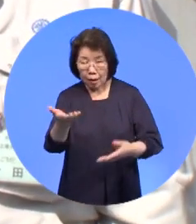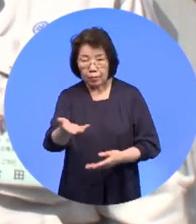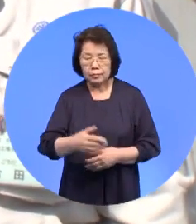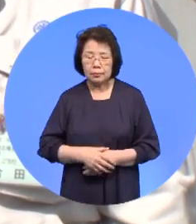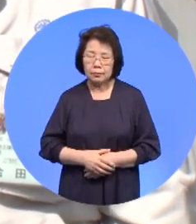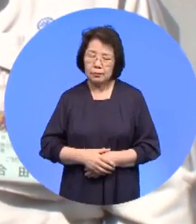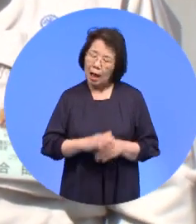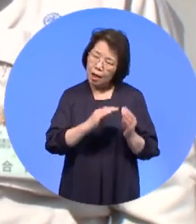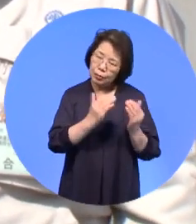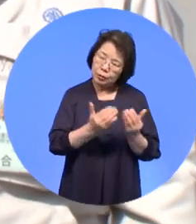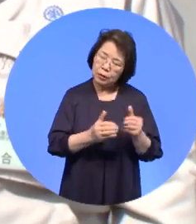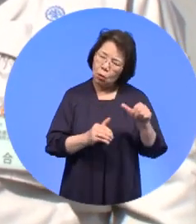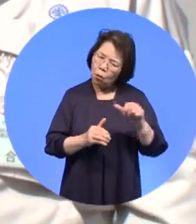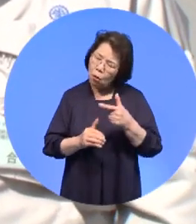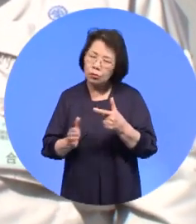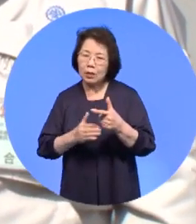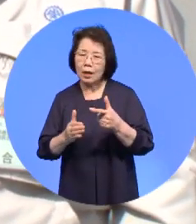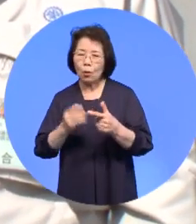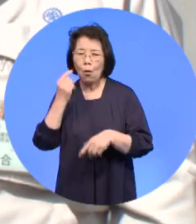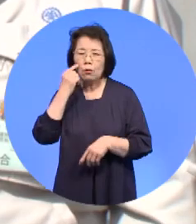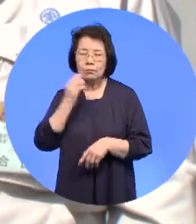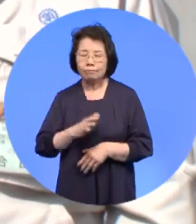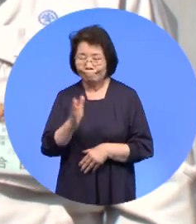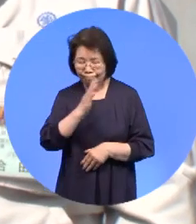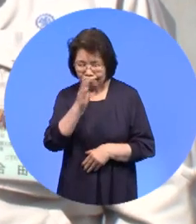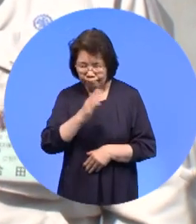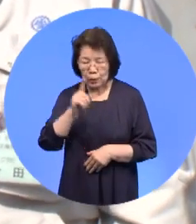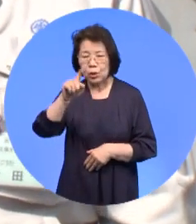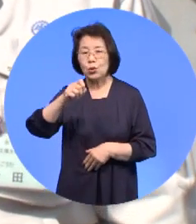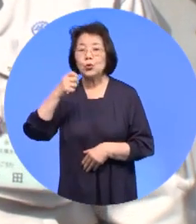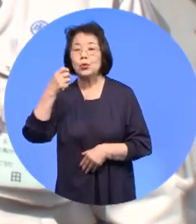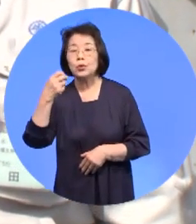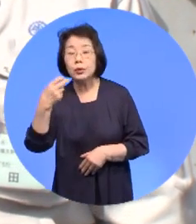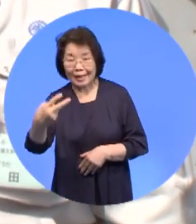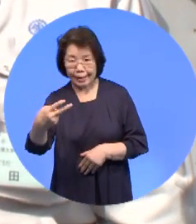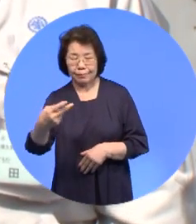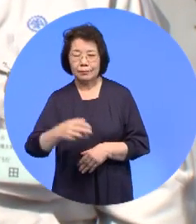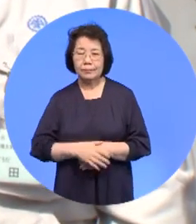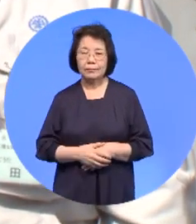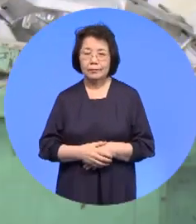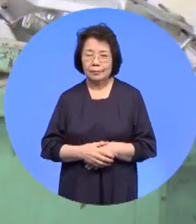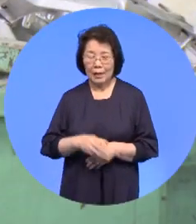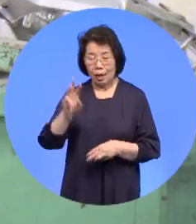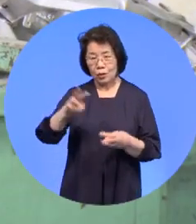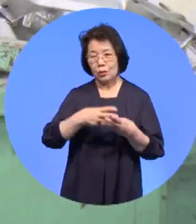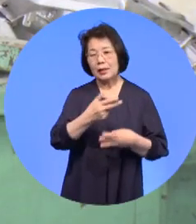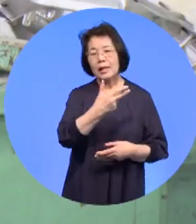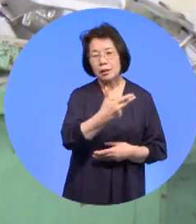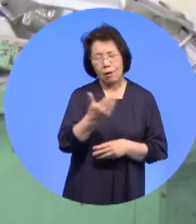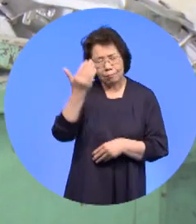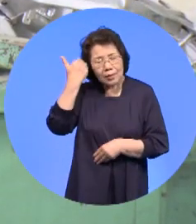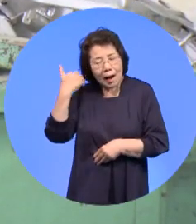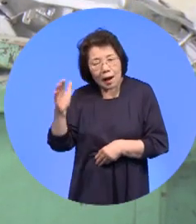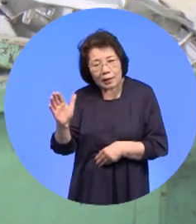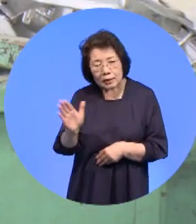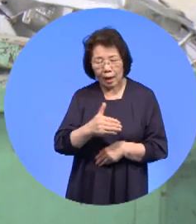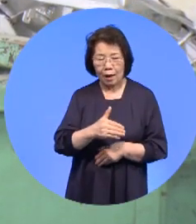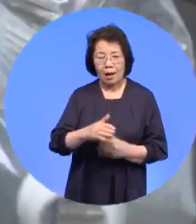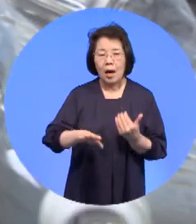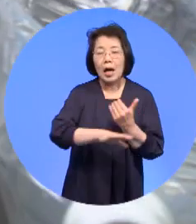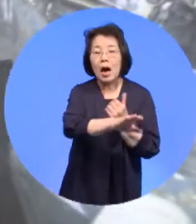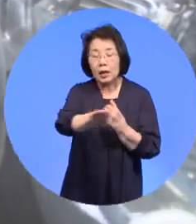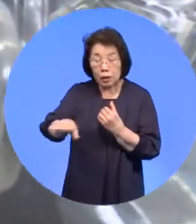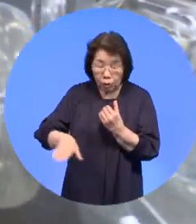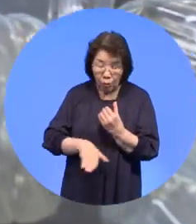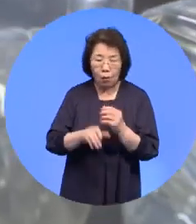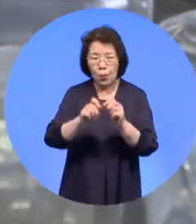が多分56種類ですか実は12種類なんですかそれがするんですが一日は昔から環境問題